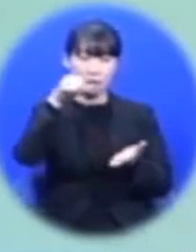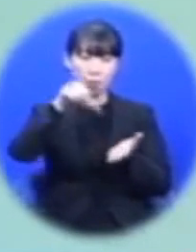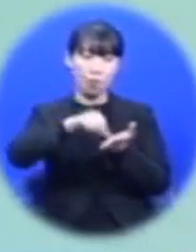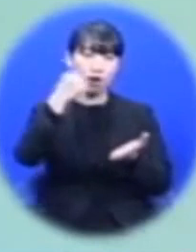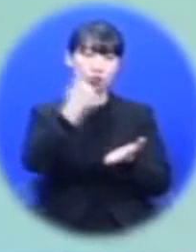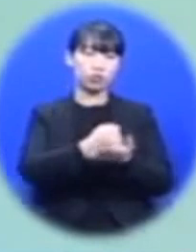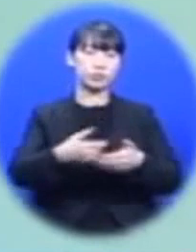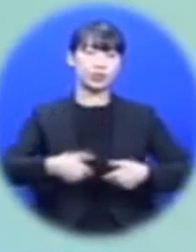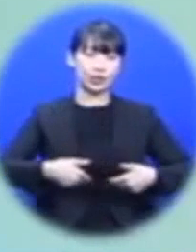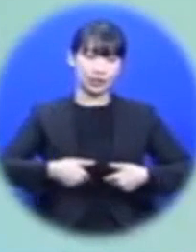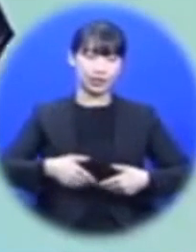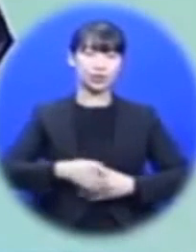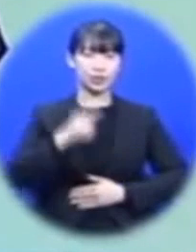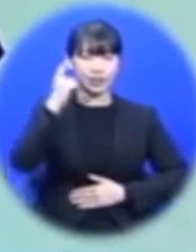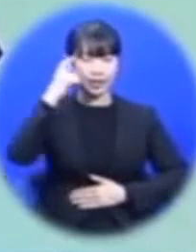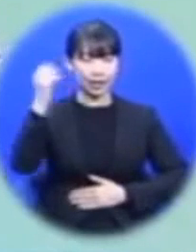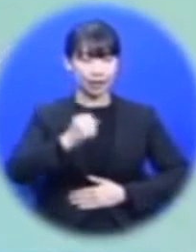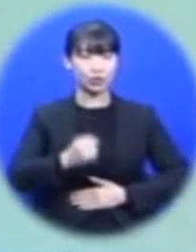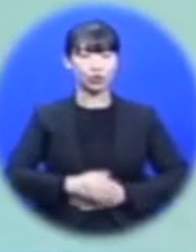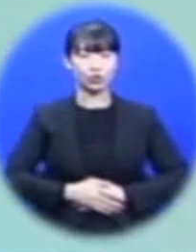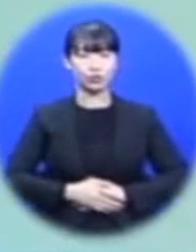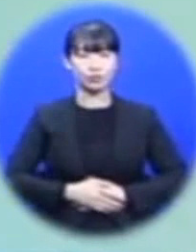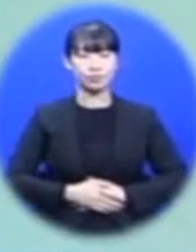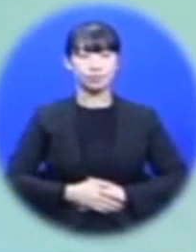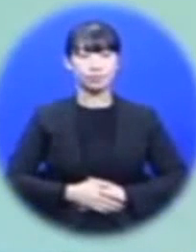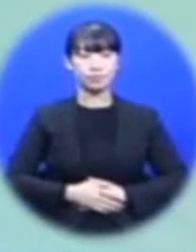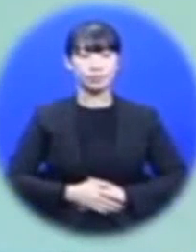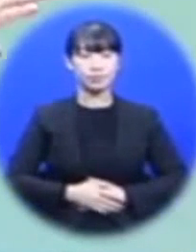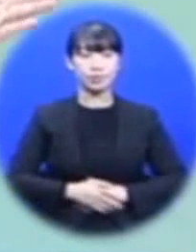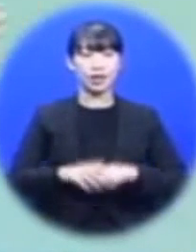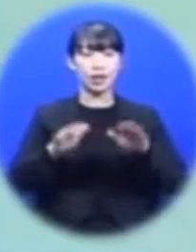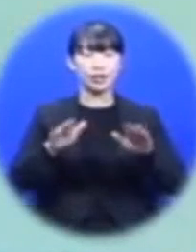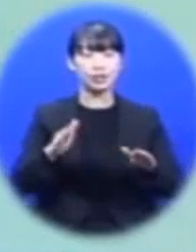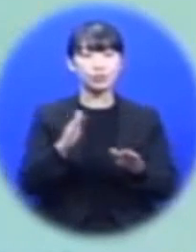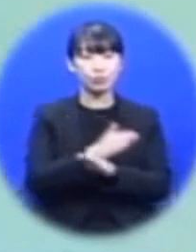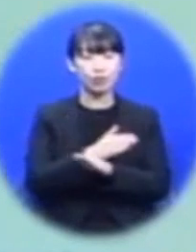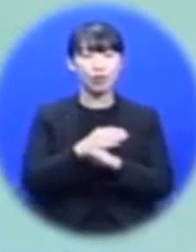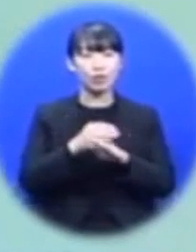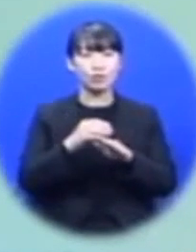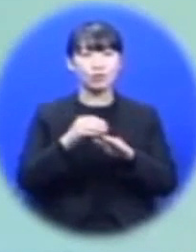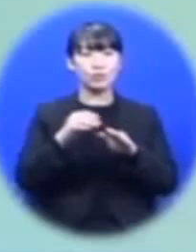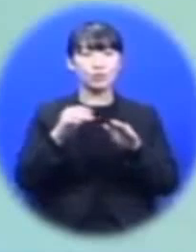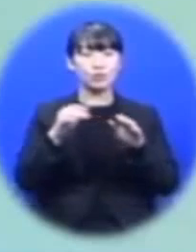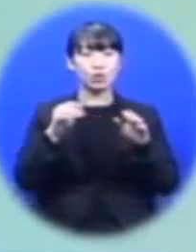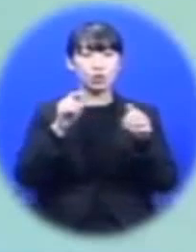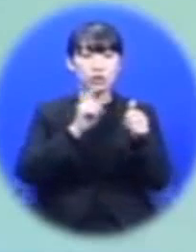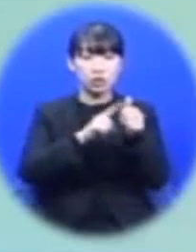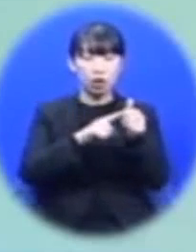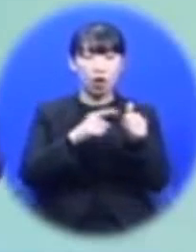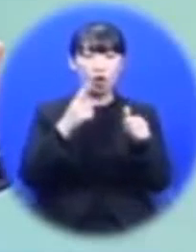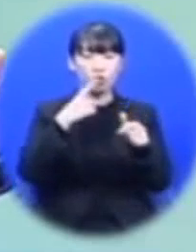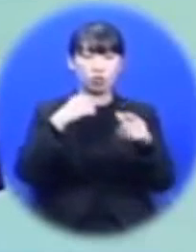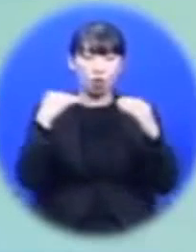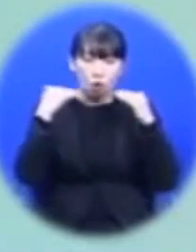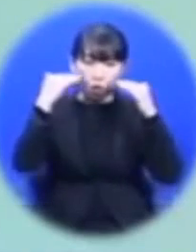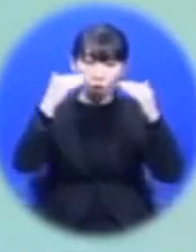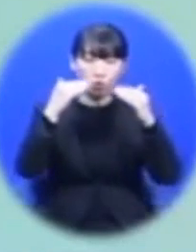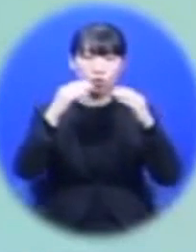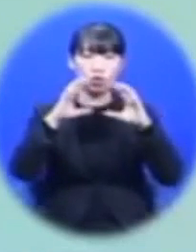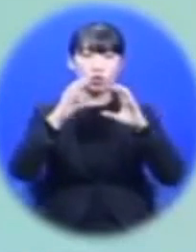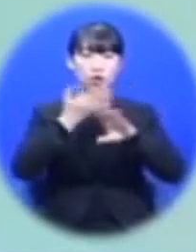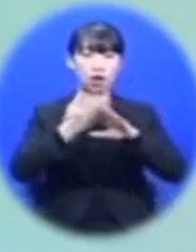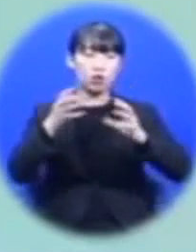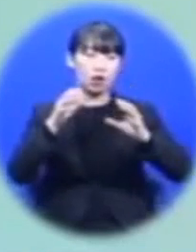가르치시고 그리고 지금은 그 놀라운 일을 하고 있는 거예요 여러분